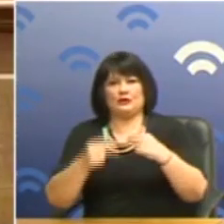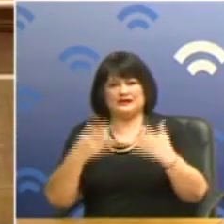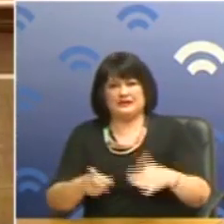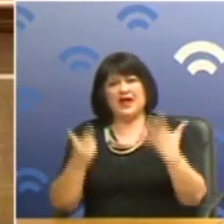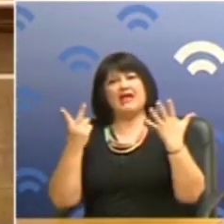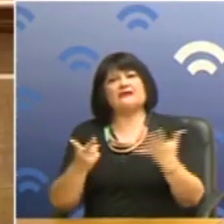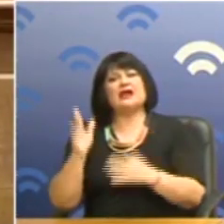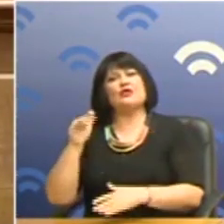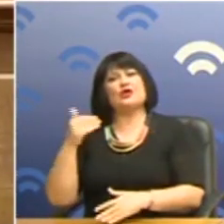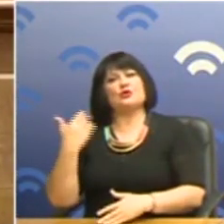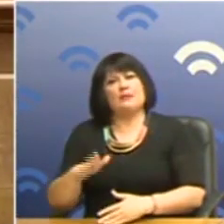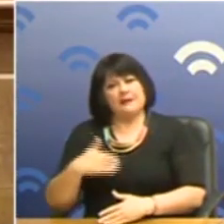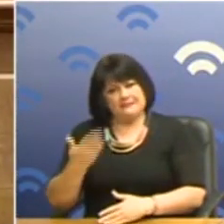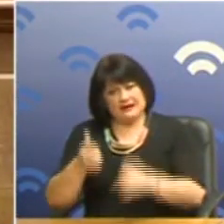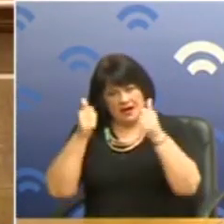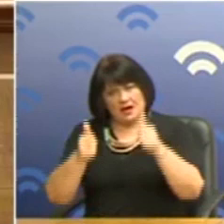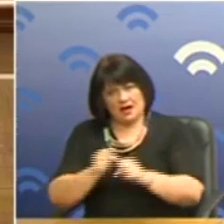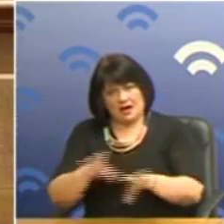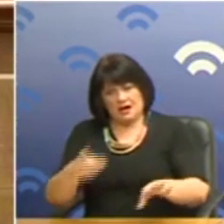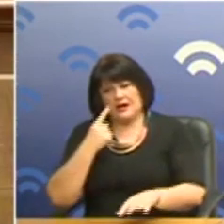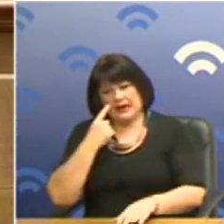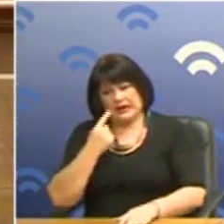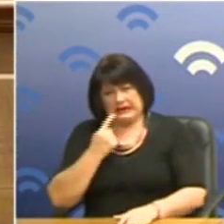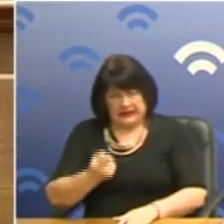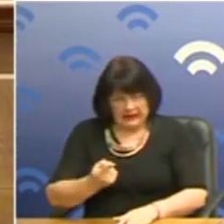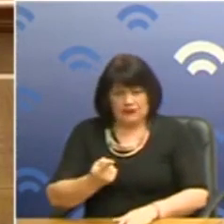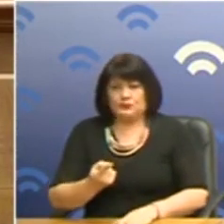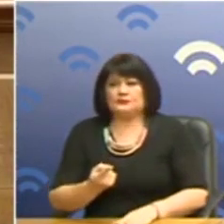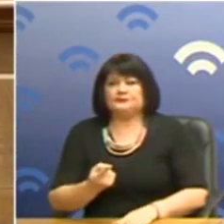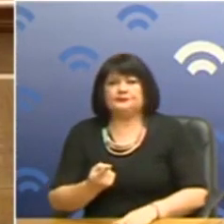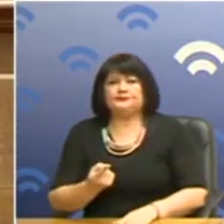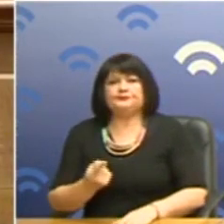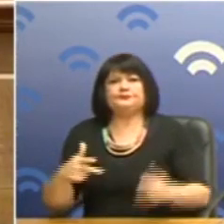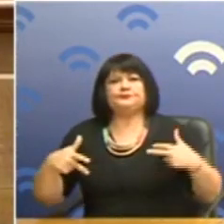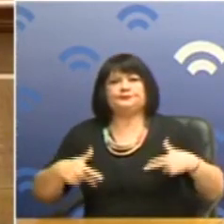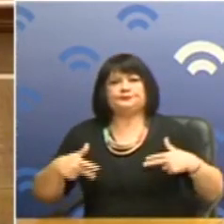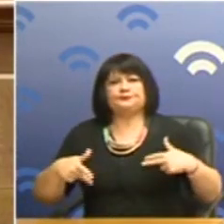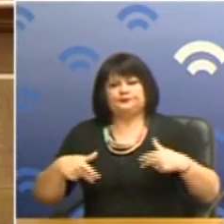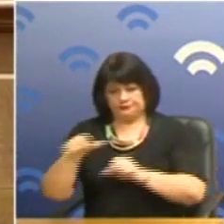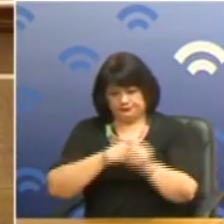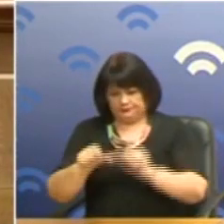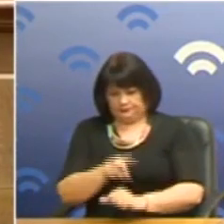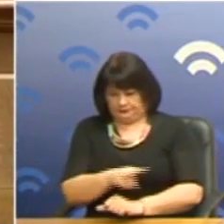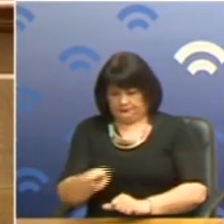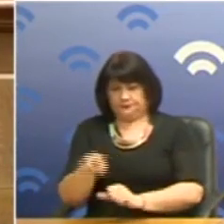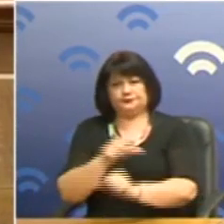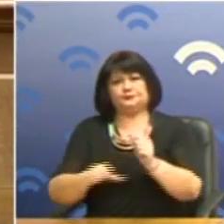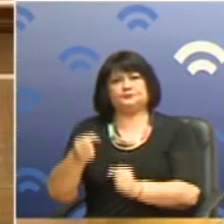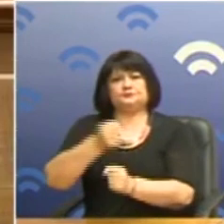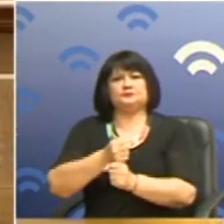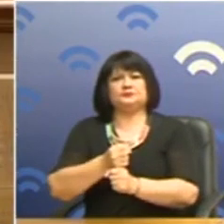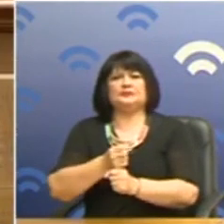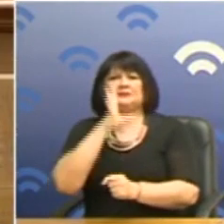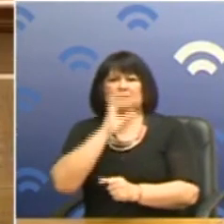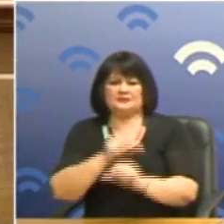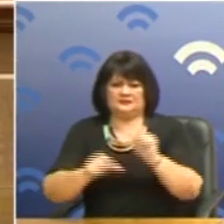7ης Ιουλίου, κάναμε την εκτίμηση ότι η κυβερνητική εναλλαγή δεν εκφράζει ουσιαστική